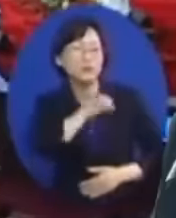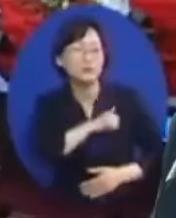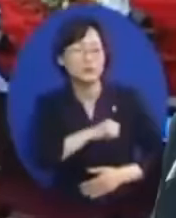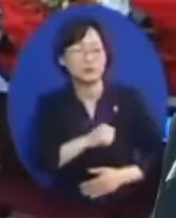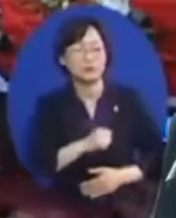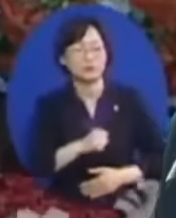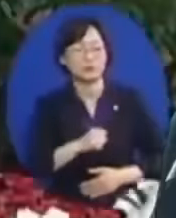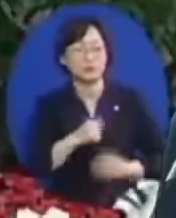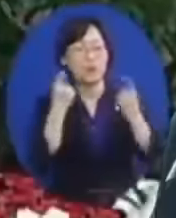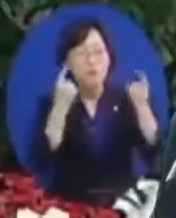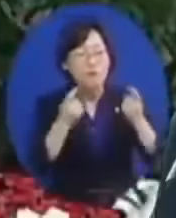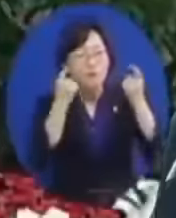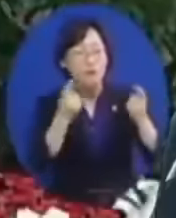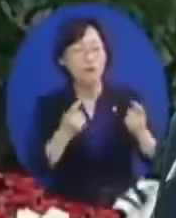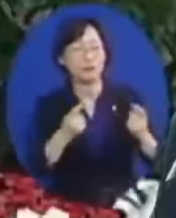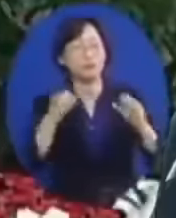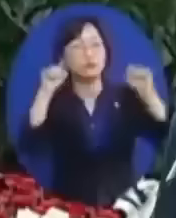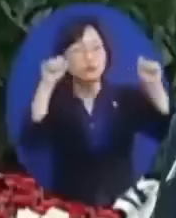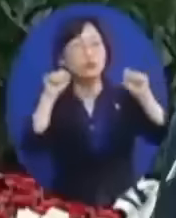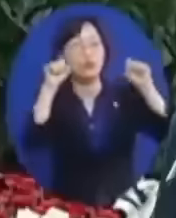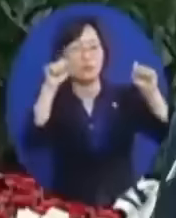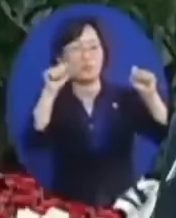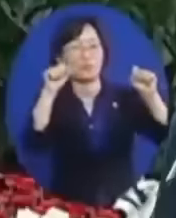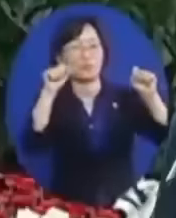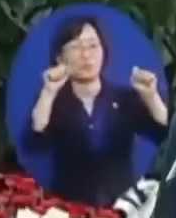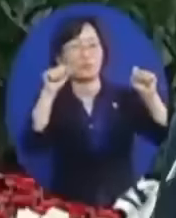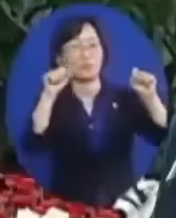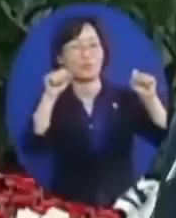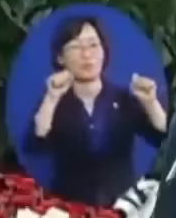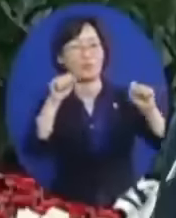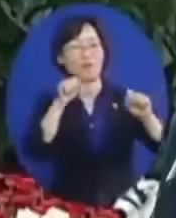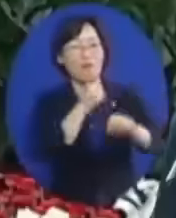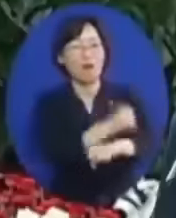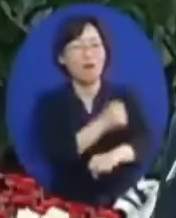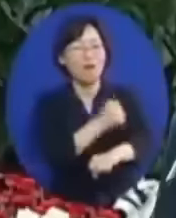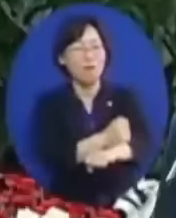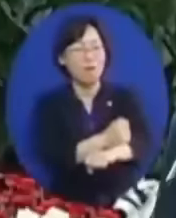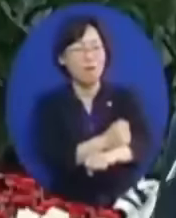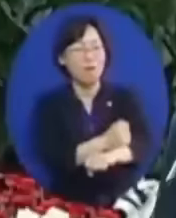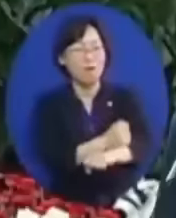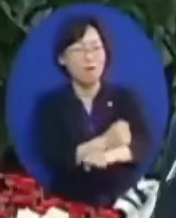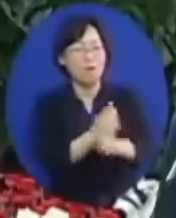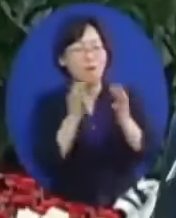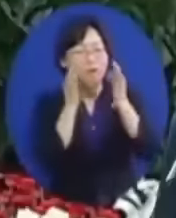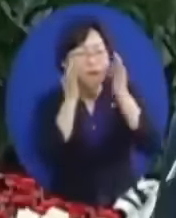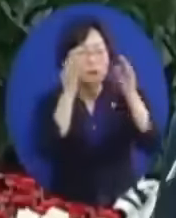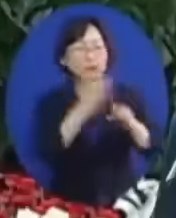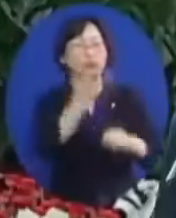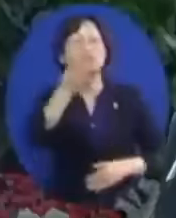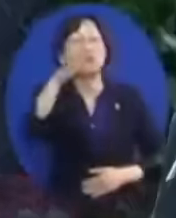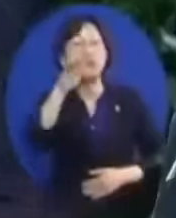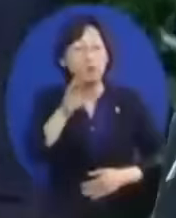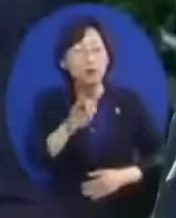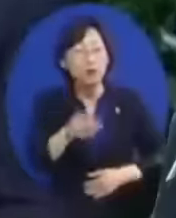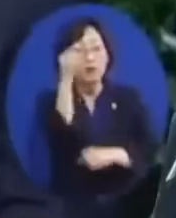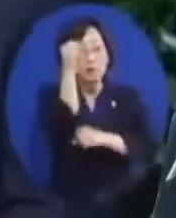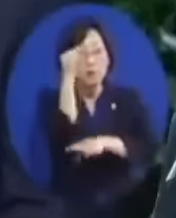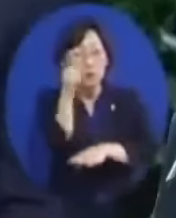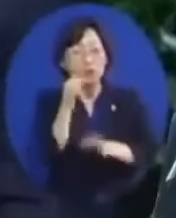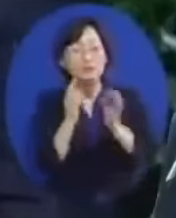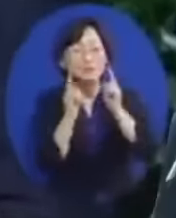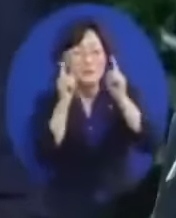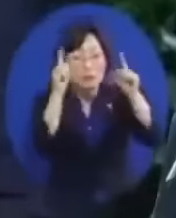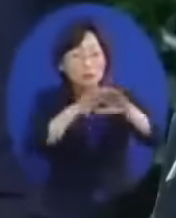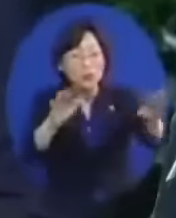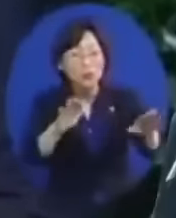여행을 하거나 운동을 하거나 애를 쓰는 것입니다. 그러나 근본적으로